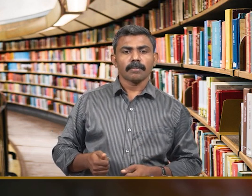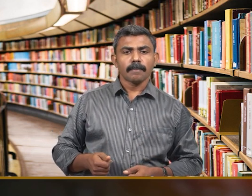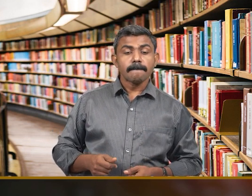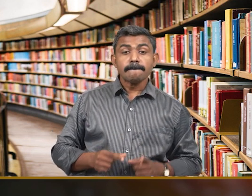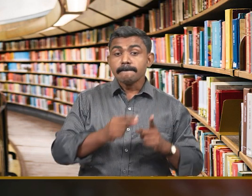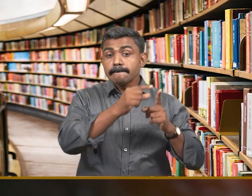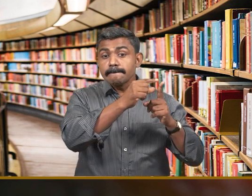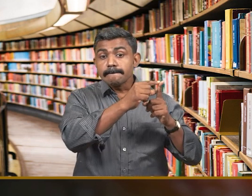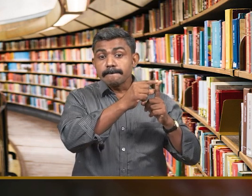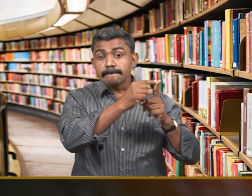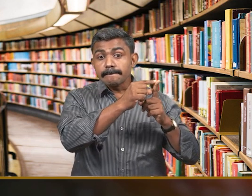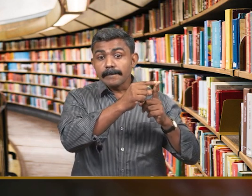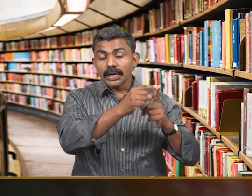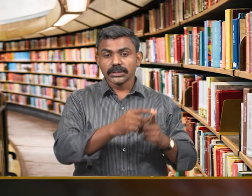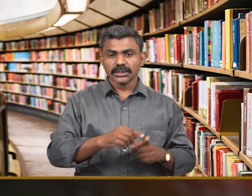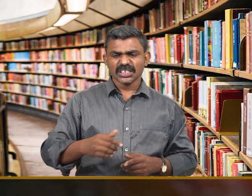பாசிஸ்டுக்கு ஆதரவாக என்ன பண்ணணும்,